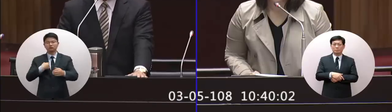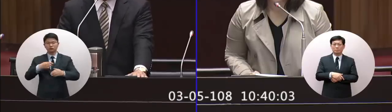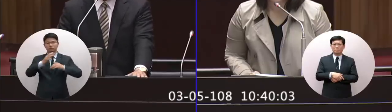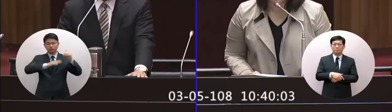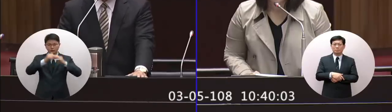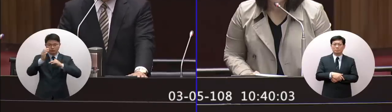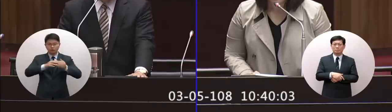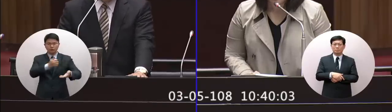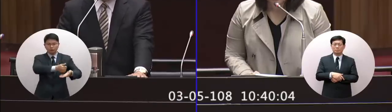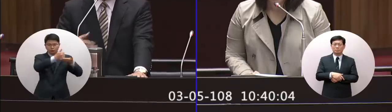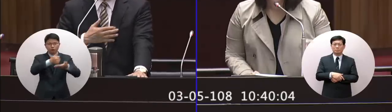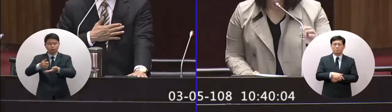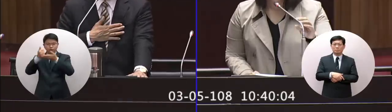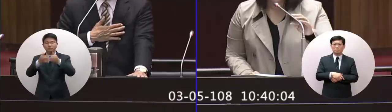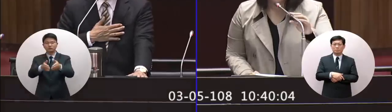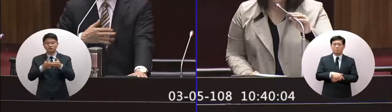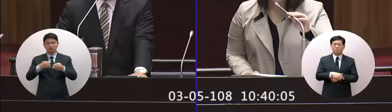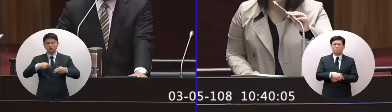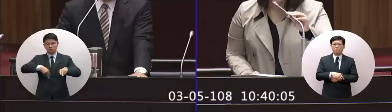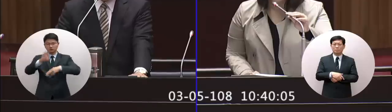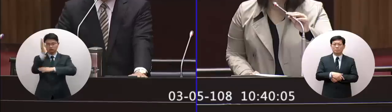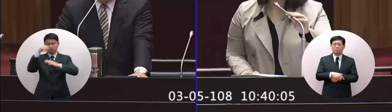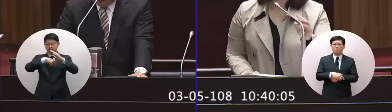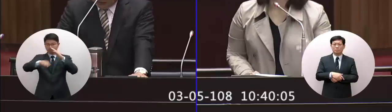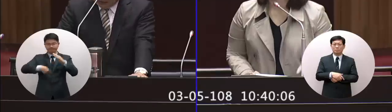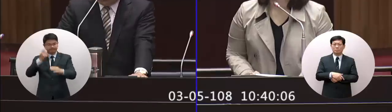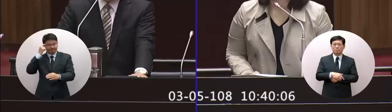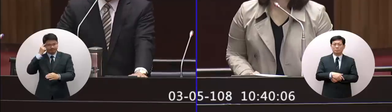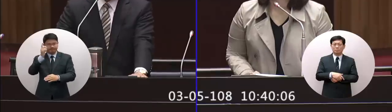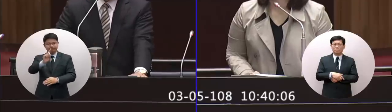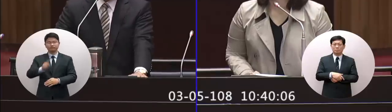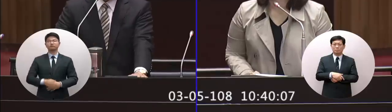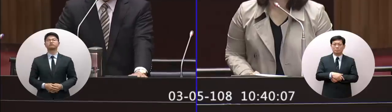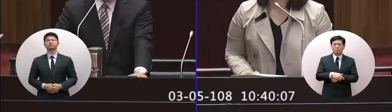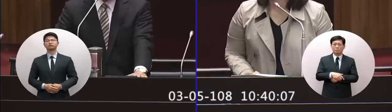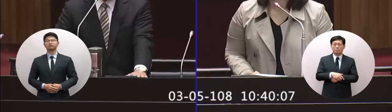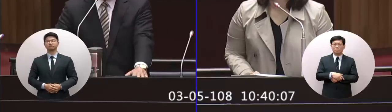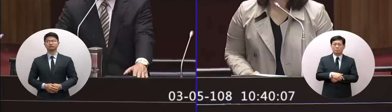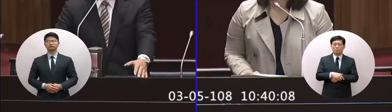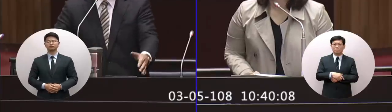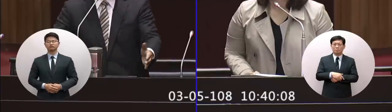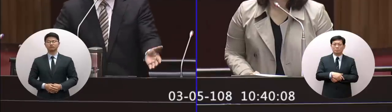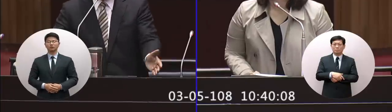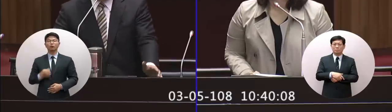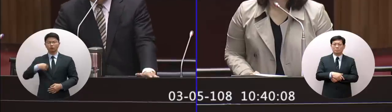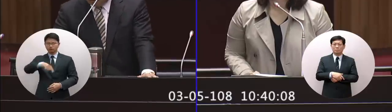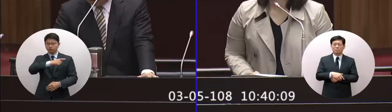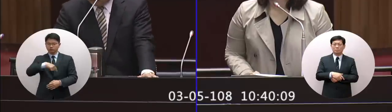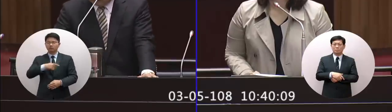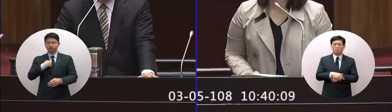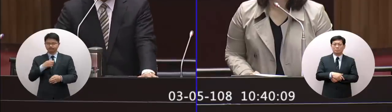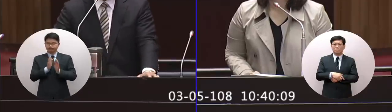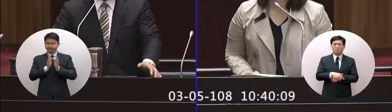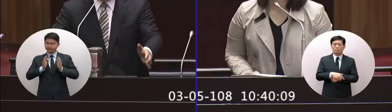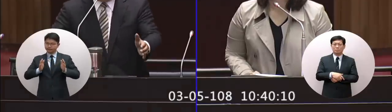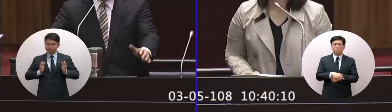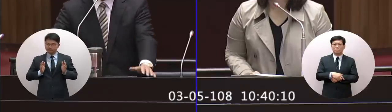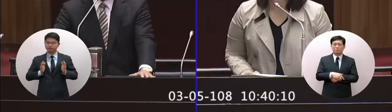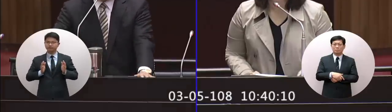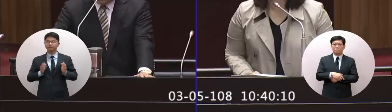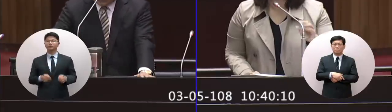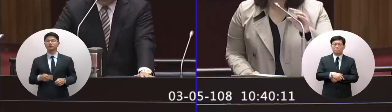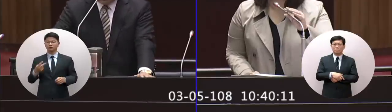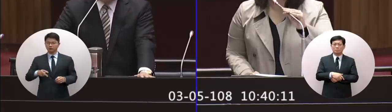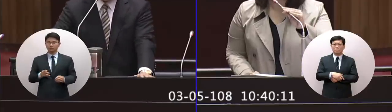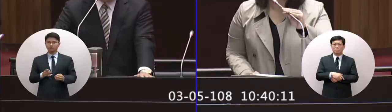相尊重。行政院的态度就是认为我们应该宽宏的